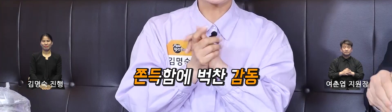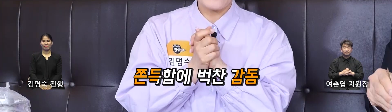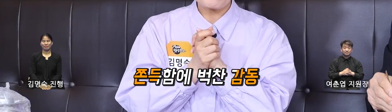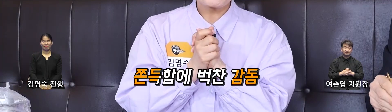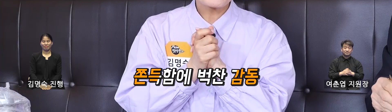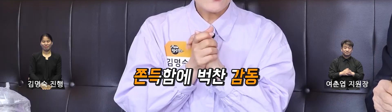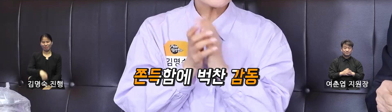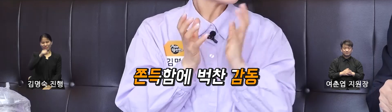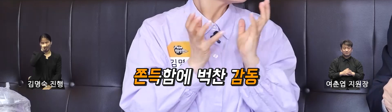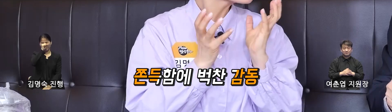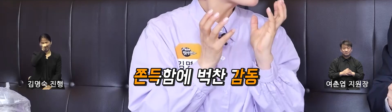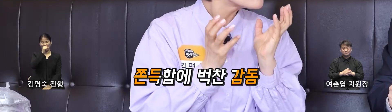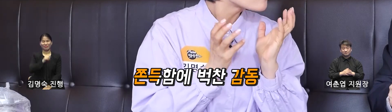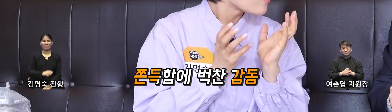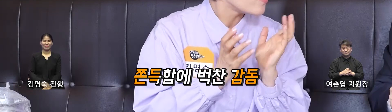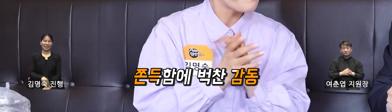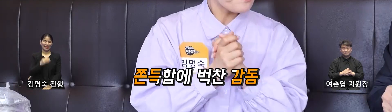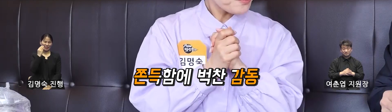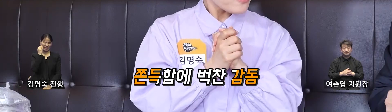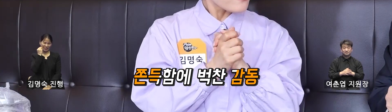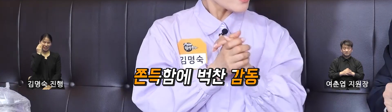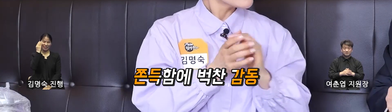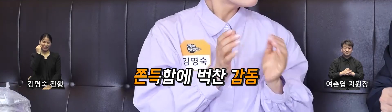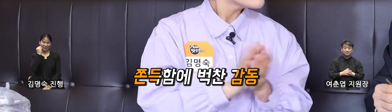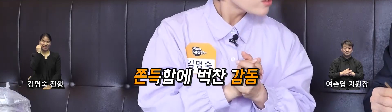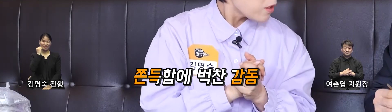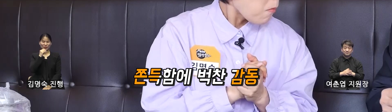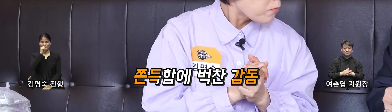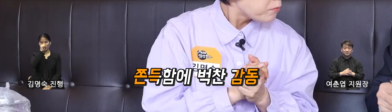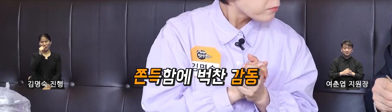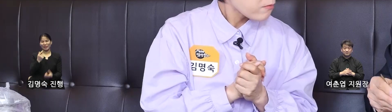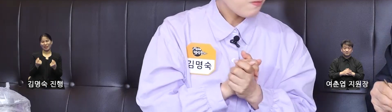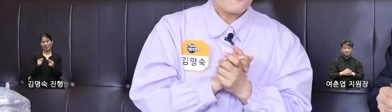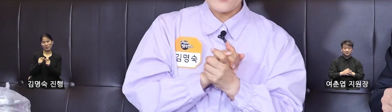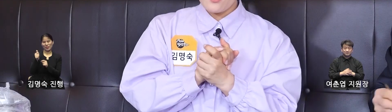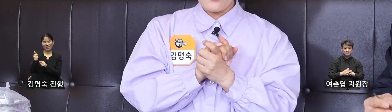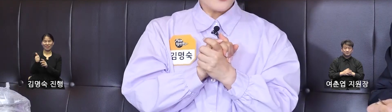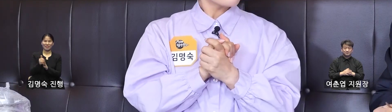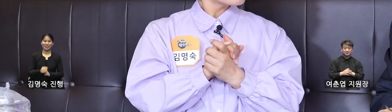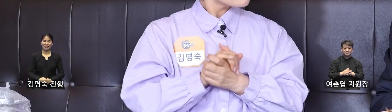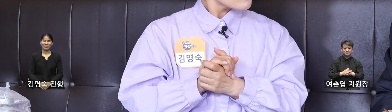너무 맛있다. 쫀득쫀득하니. 주원장님. 네.